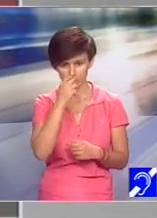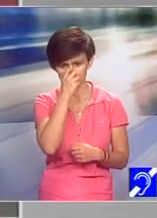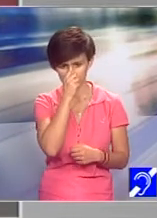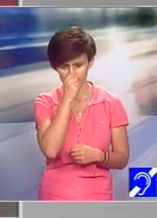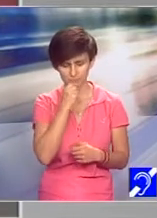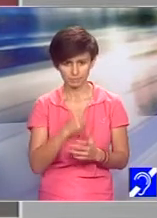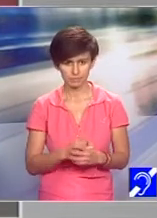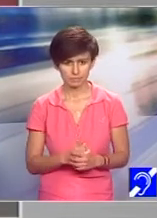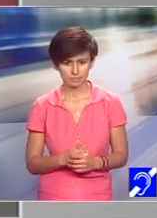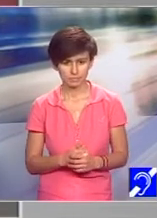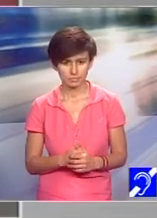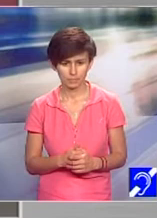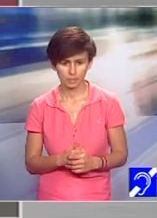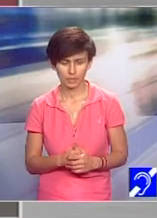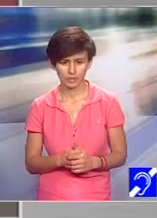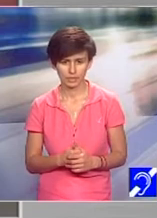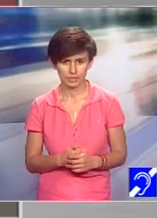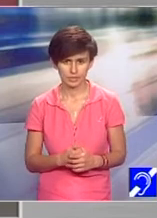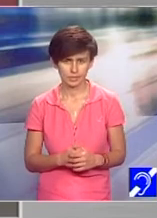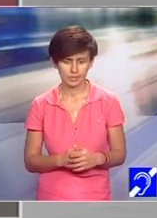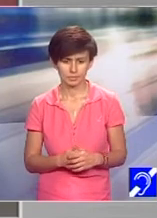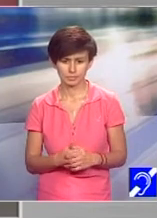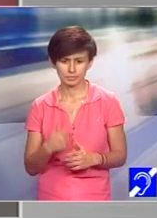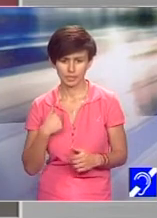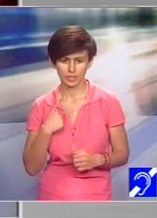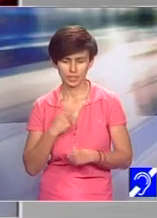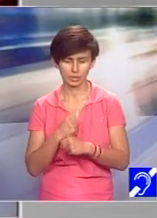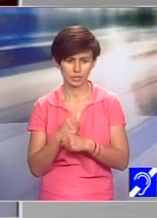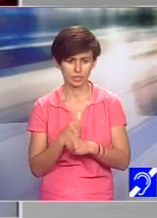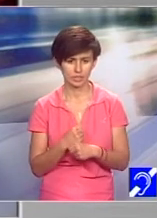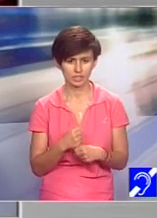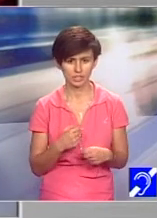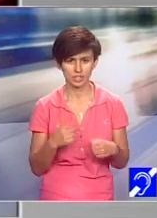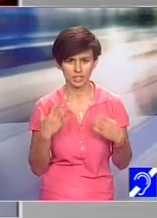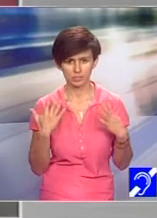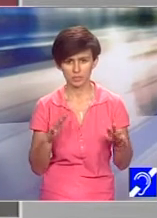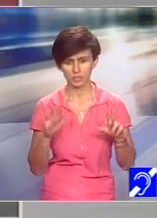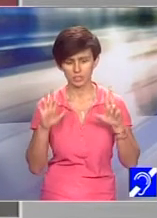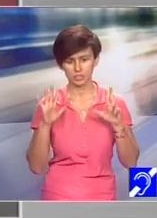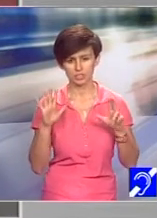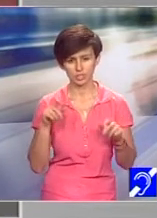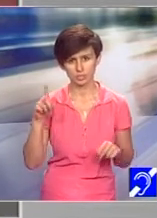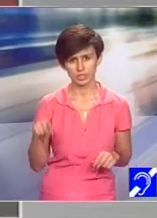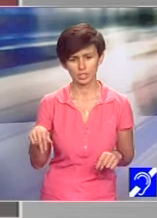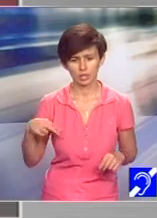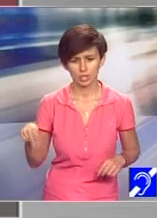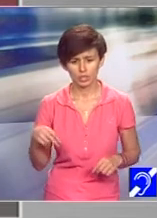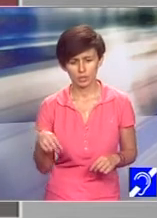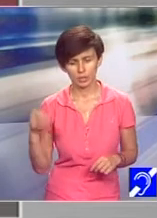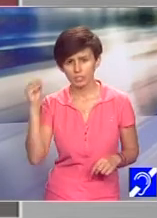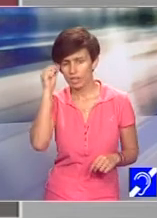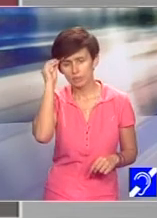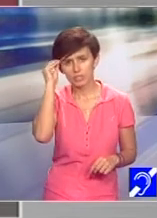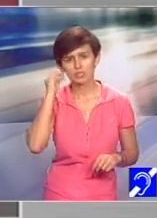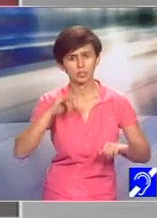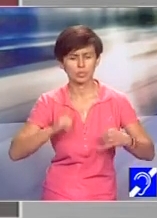din 93, din 98, luna noiembrie, 1 noiembrie. Vă amintiți vreun caz greu la care ați intervenit tocmai așa